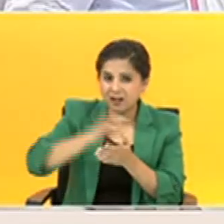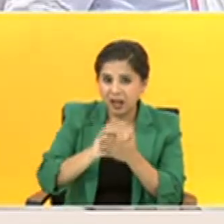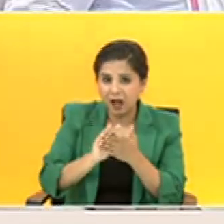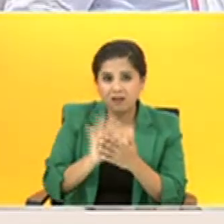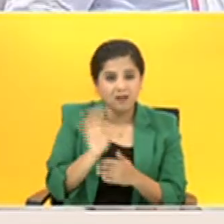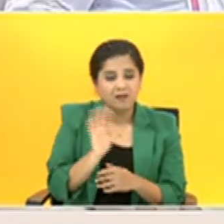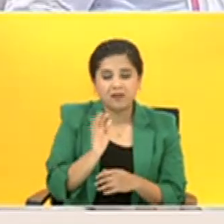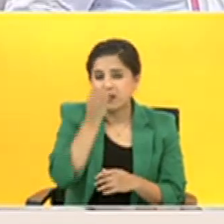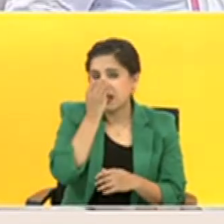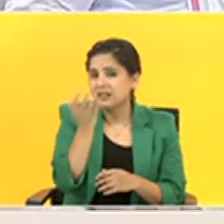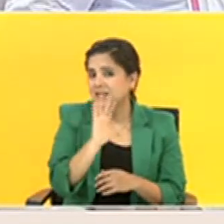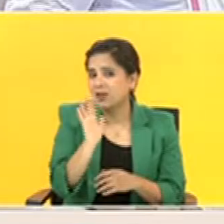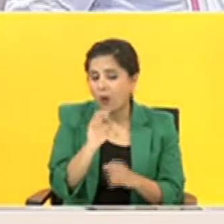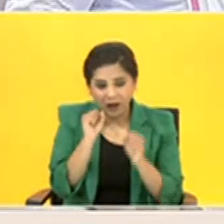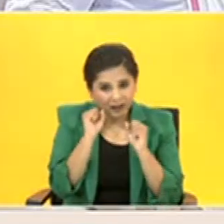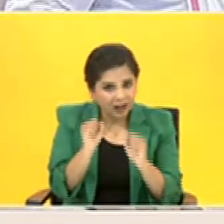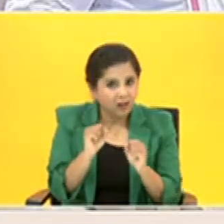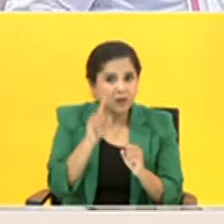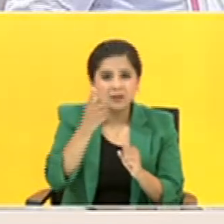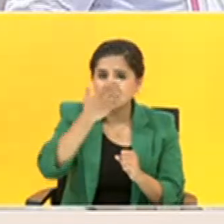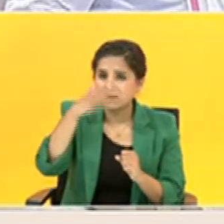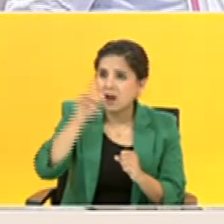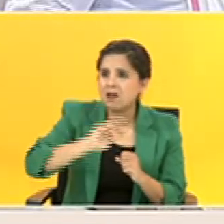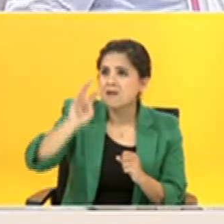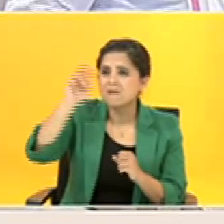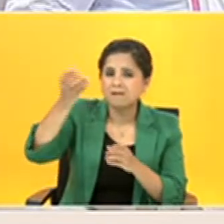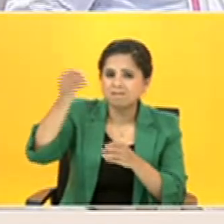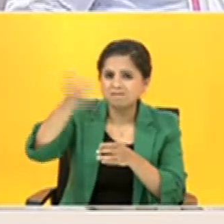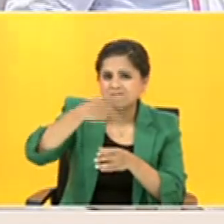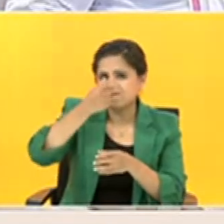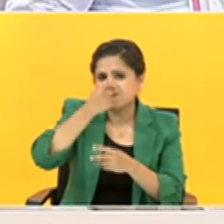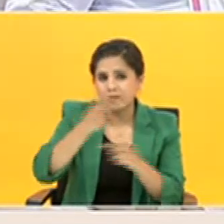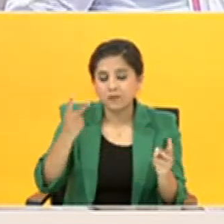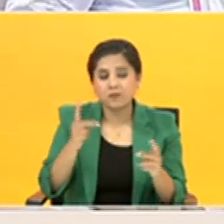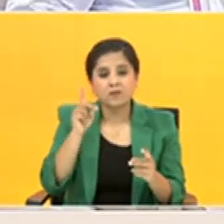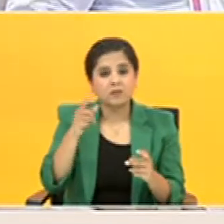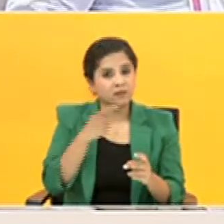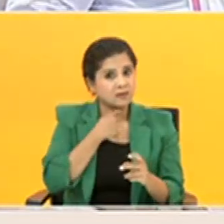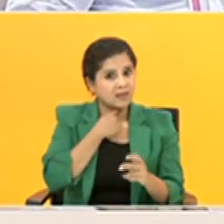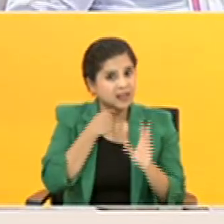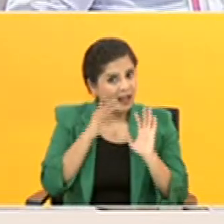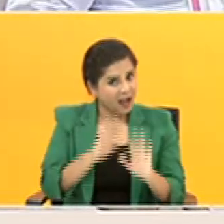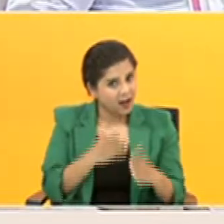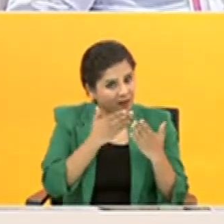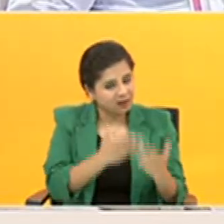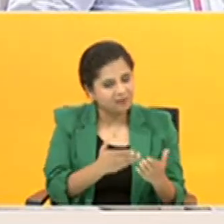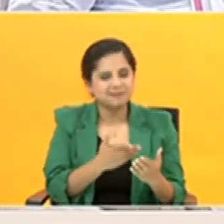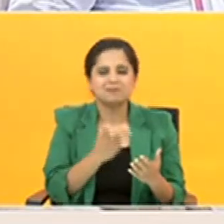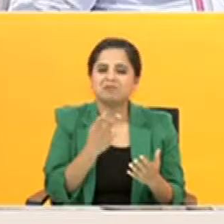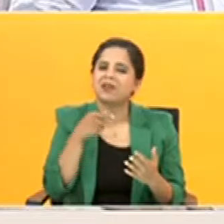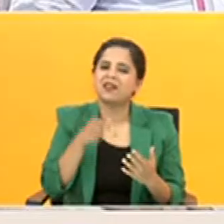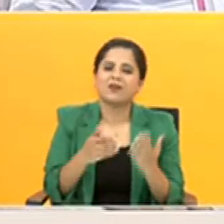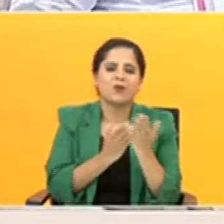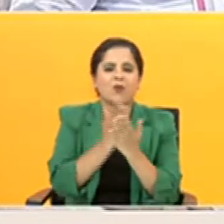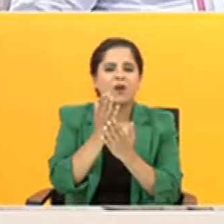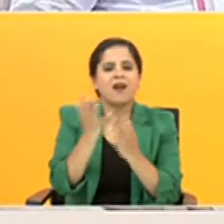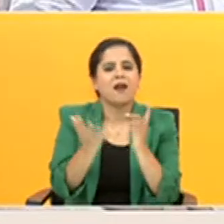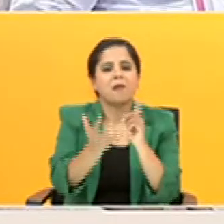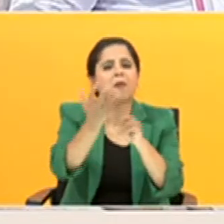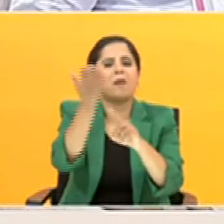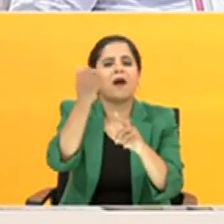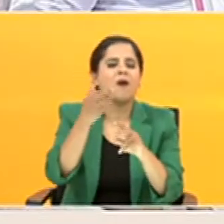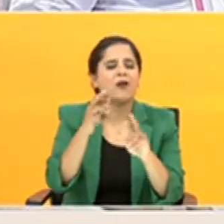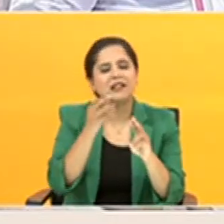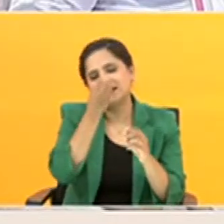आसान काम नहीं है, लेकिन यह दिखाता है कि जहां संकल्प होता है वहां रास्ते अपने आप बन